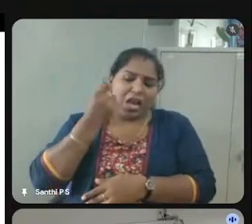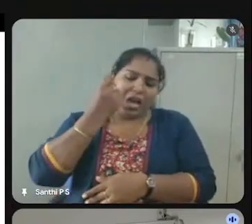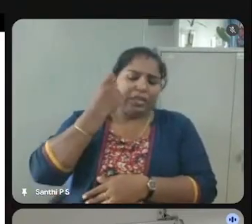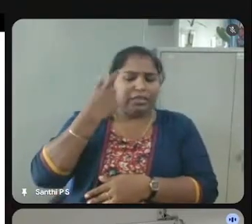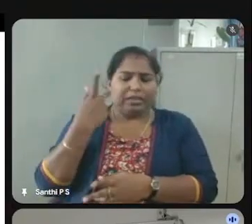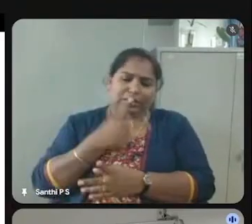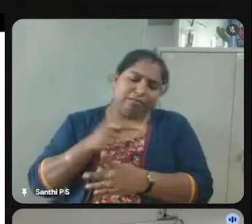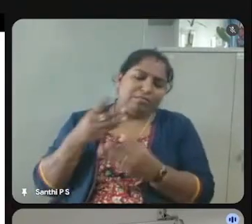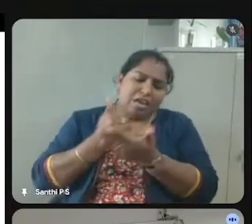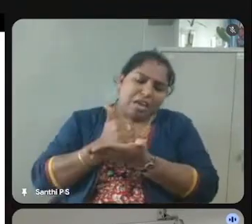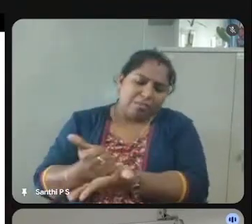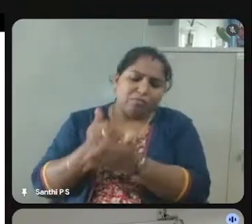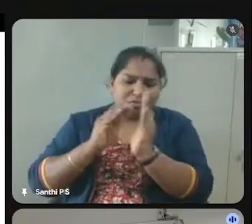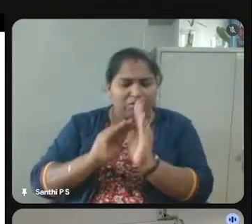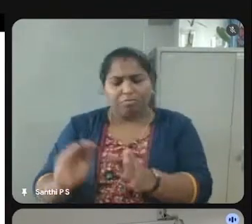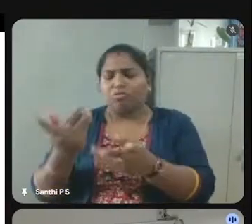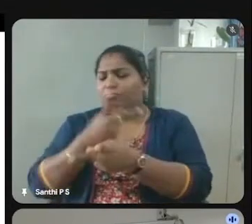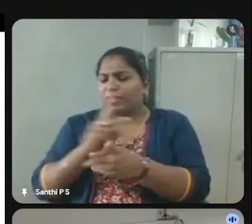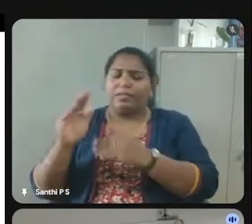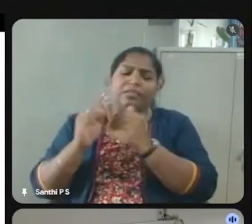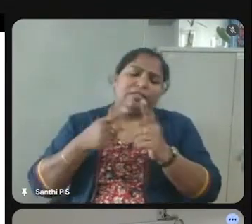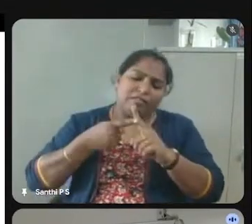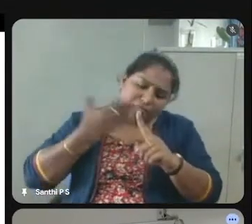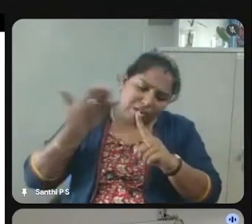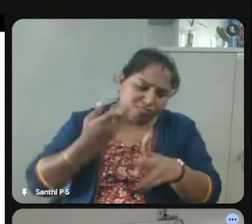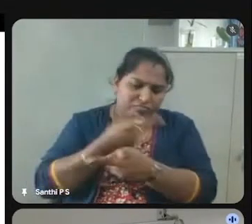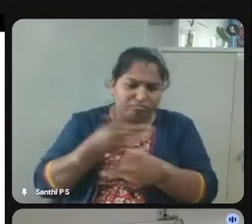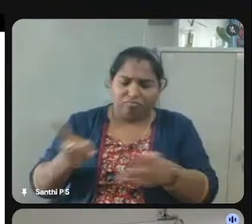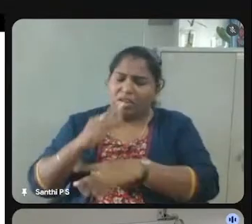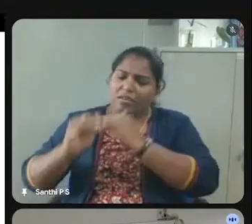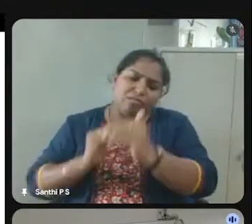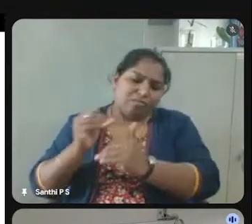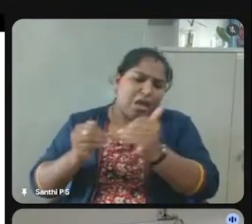ചെയ്തു കൊടുക്കുന്നു, തെറപ്പി ചെയ്യുന്നു. ഇതിനിടയ്ക്ക് നമ്മുടെ കൂടെ ആവശ്യങ്ങൾക്ക്